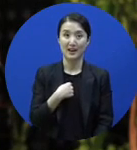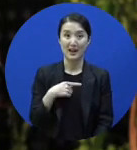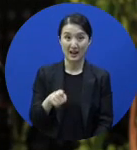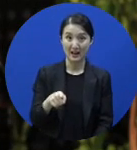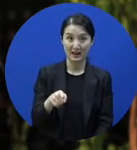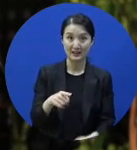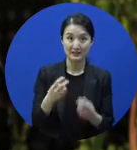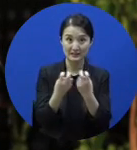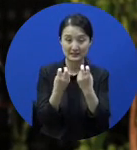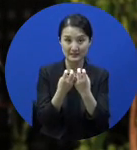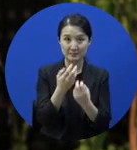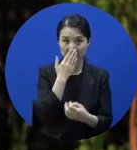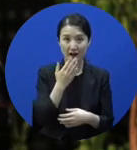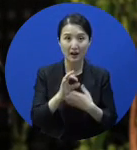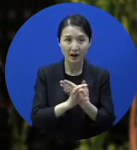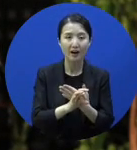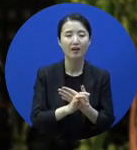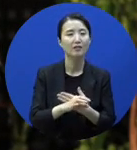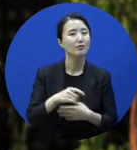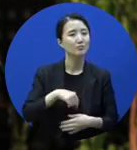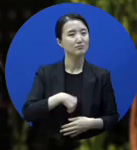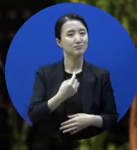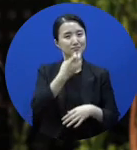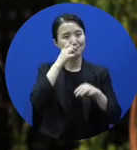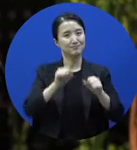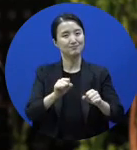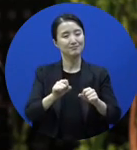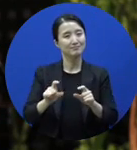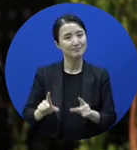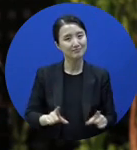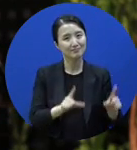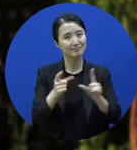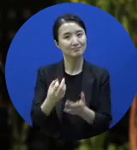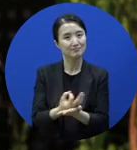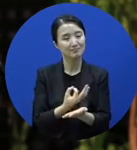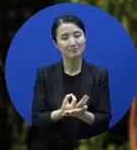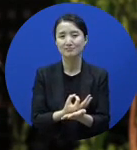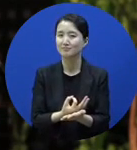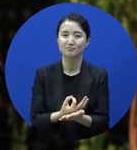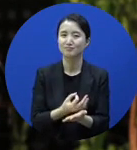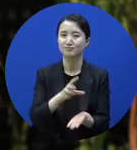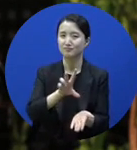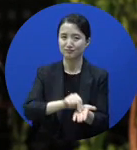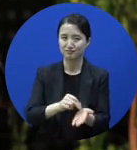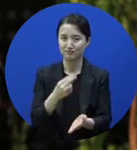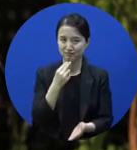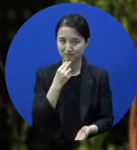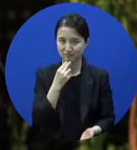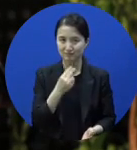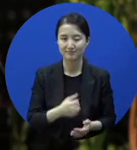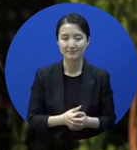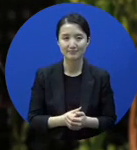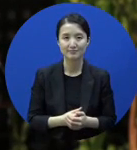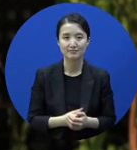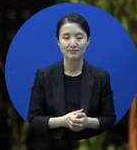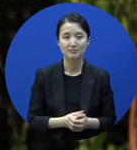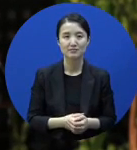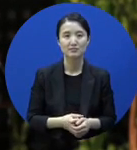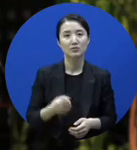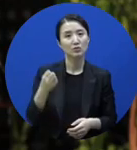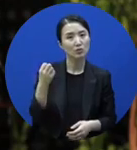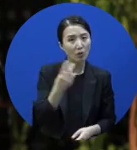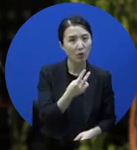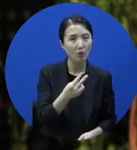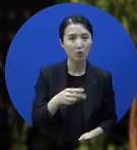해요? 먹고 살 수는 있거든요. 근데 그런 걸 한번 찾아보자는 거고 그다음에 가끔 가다 보면 비전이 없지 않냐라는 거예요.